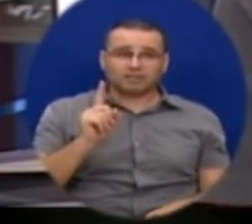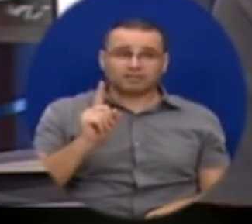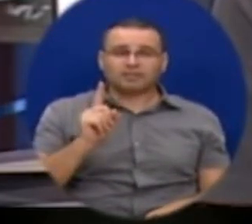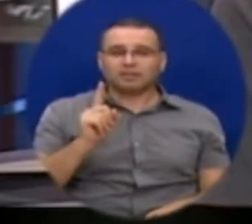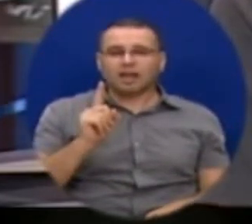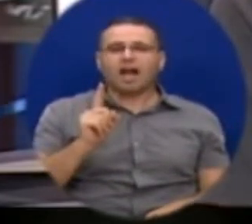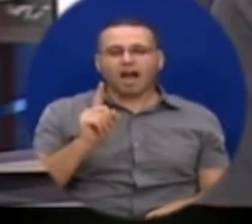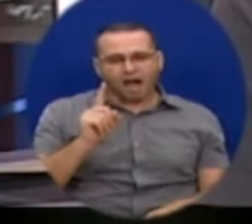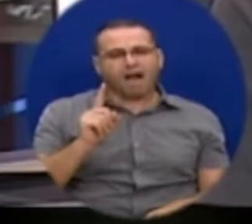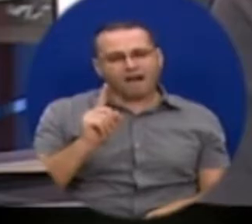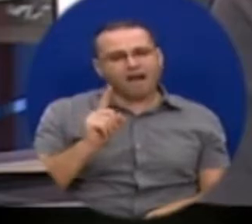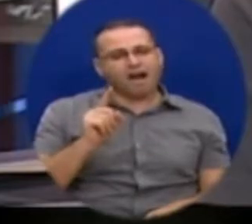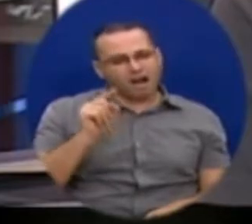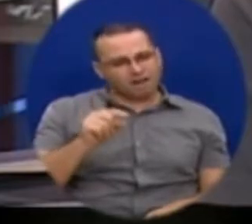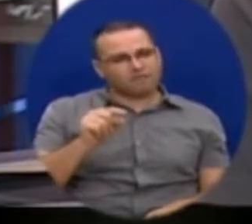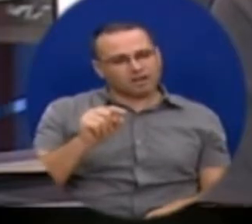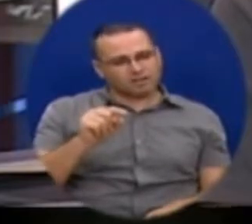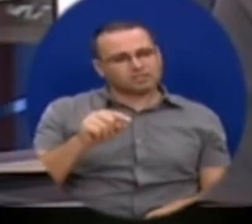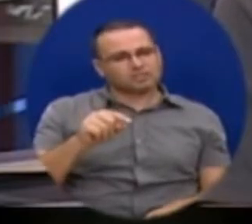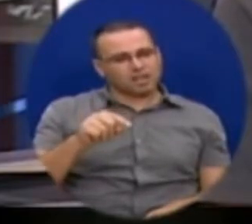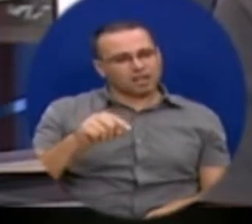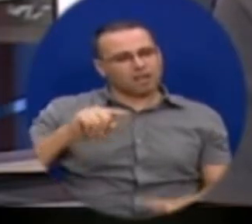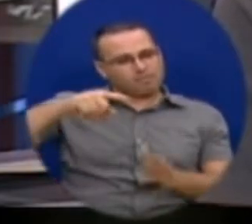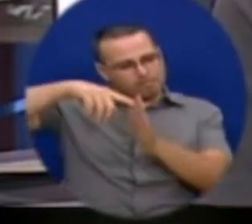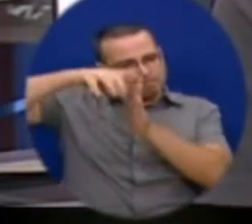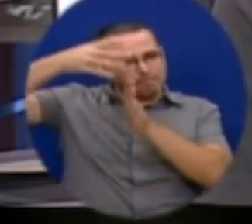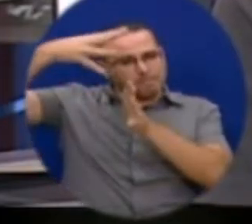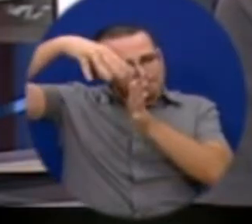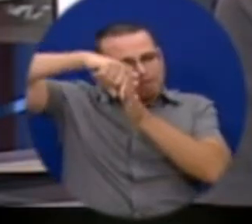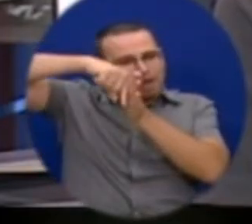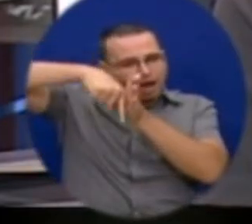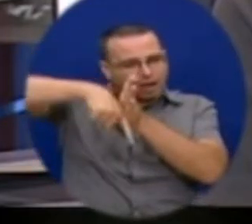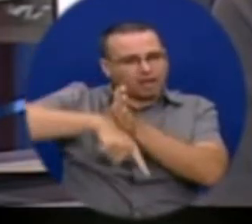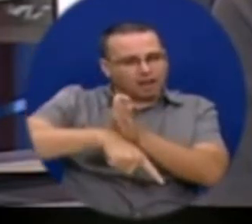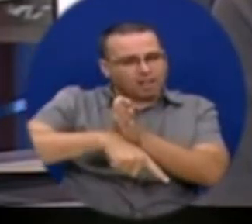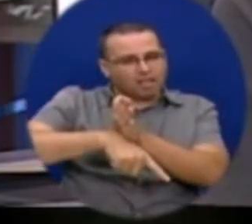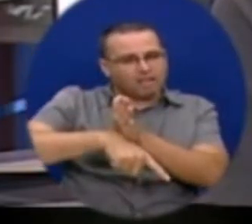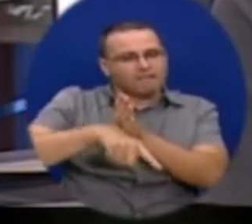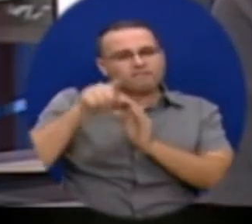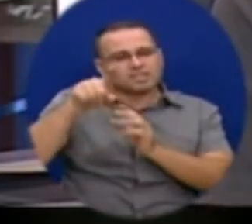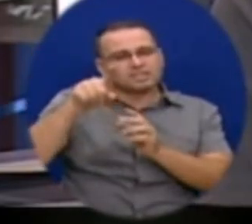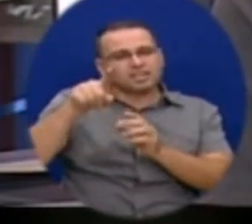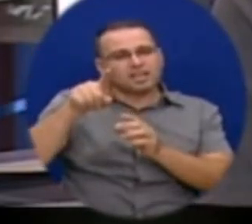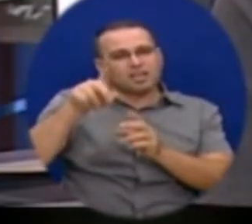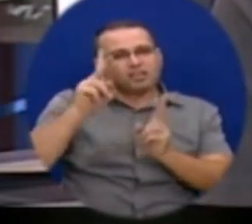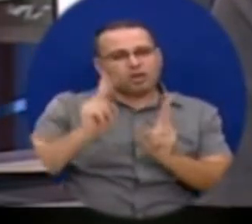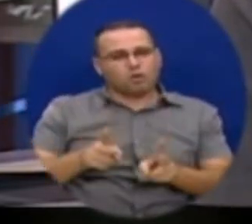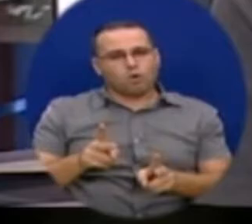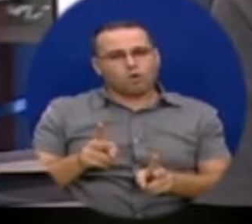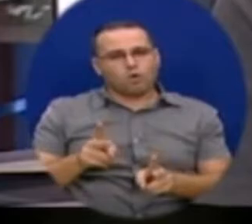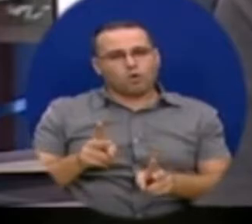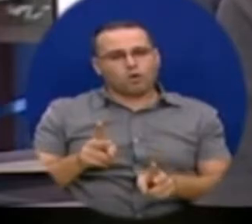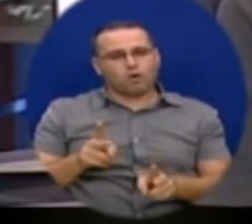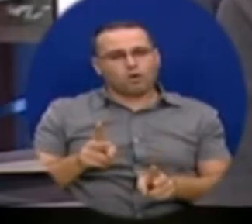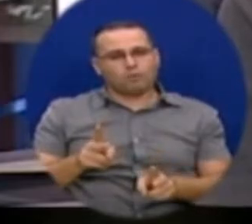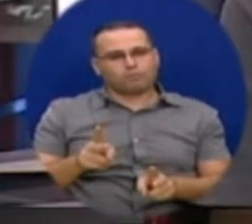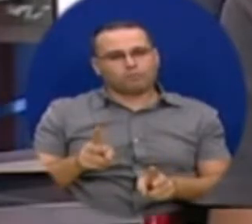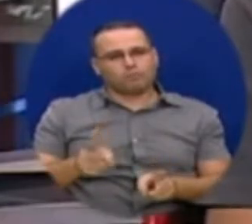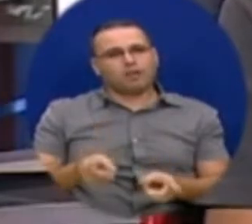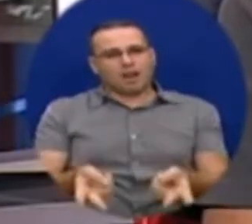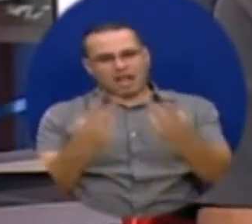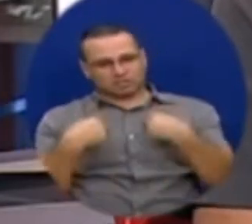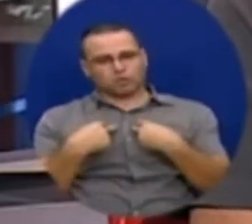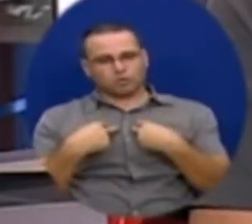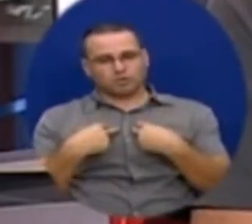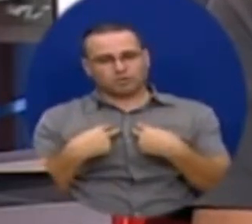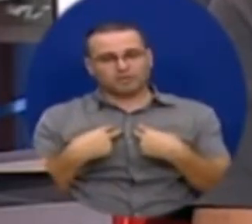אבל איפשהו זה חוזר, זה מחלחל וחוזר, והמצפון, שהוא החלק השלישי בשלישיית